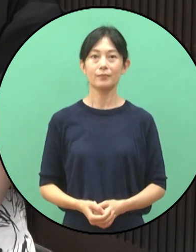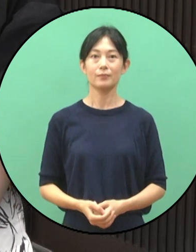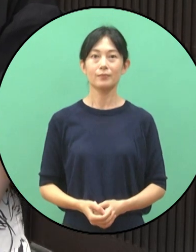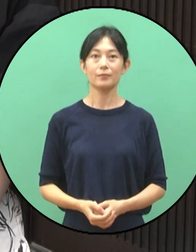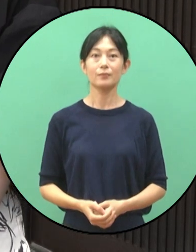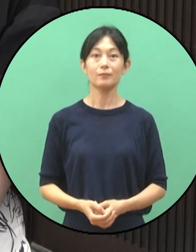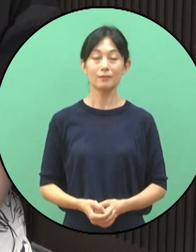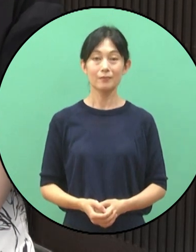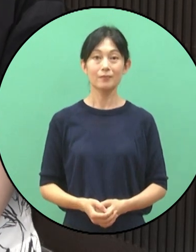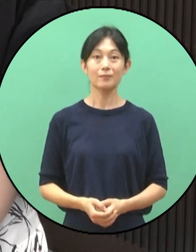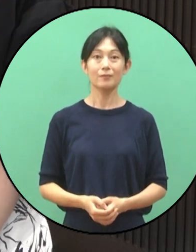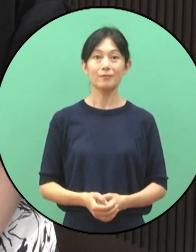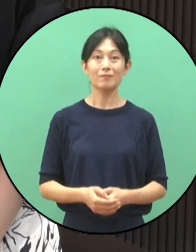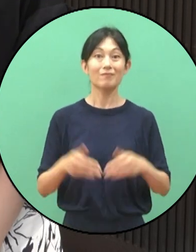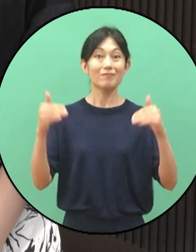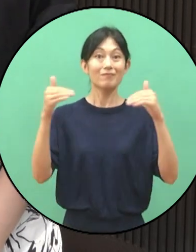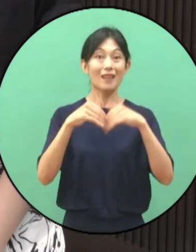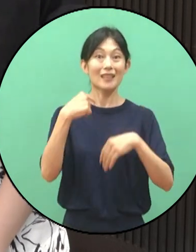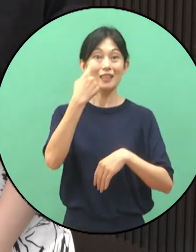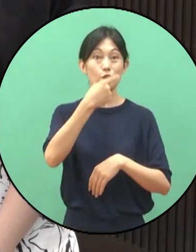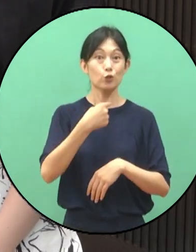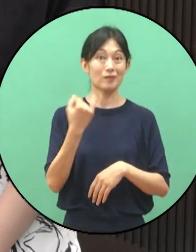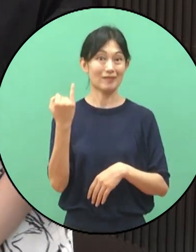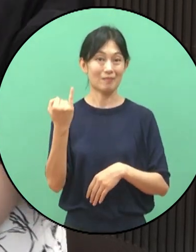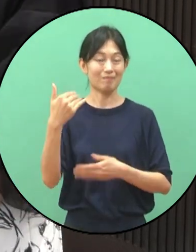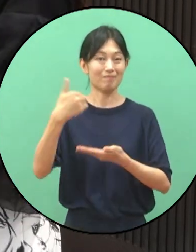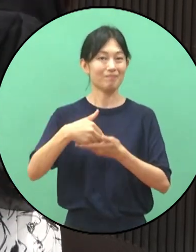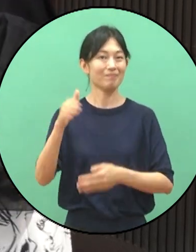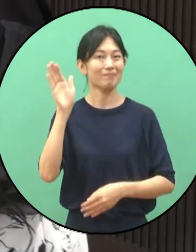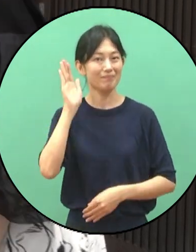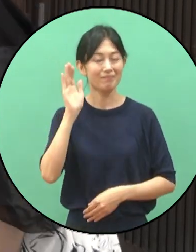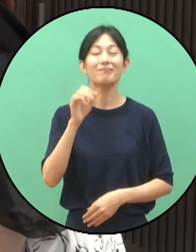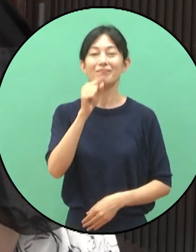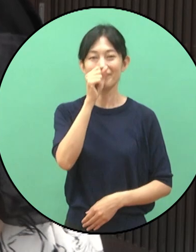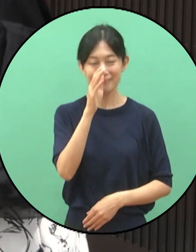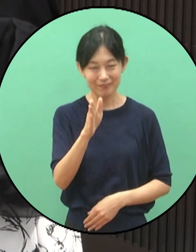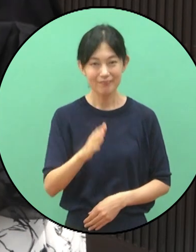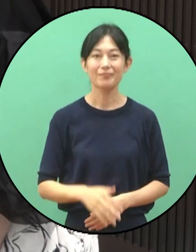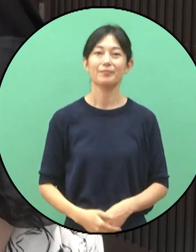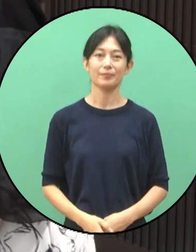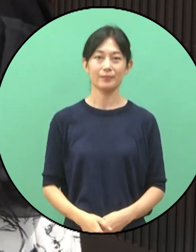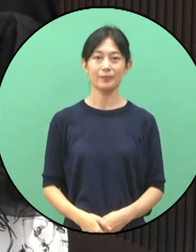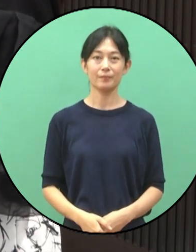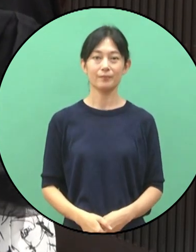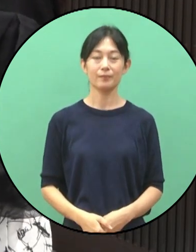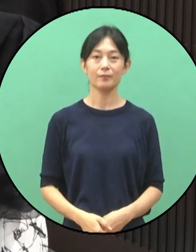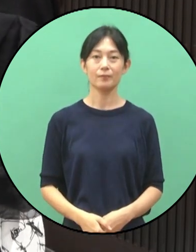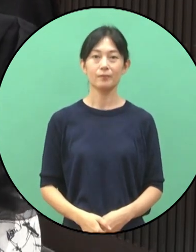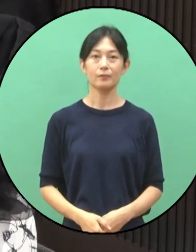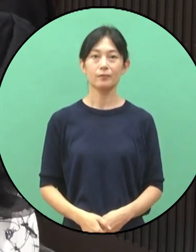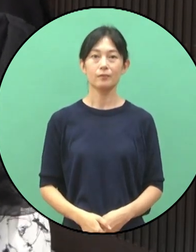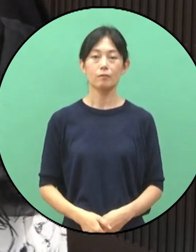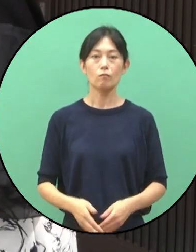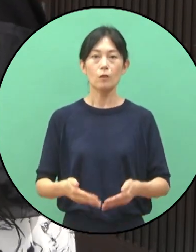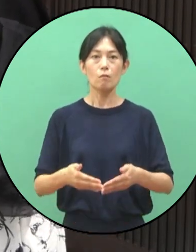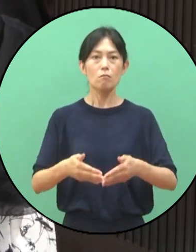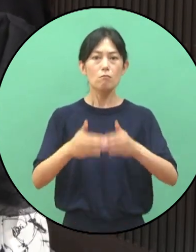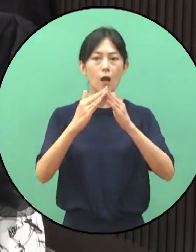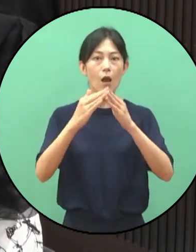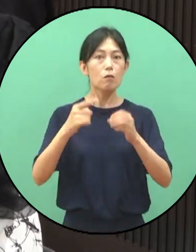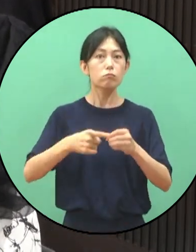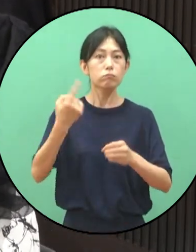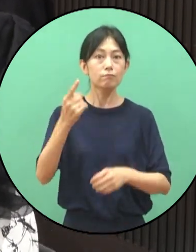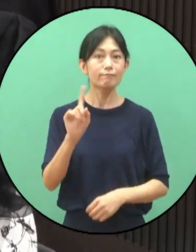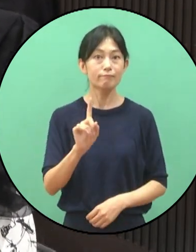ではサポーターさくらの谷口さんにお話を伺っていきます。よろしくお願いします。 よろしくお願いします。 設立のきっかけを教え